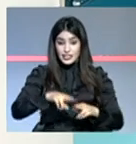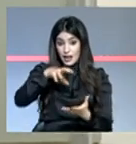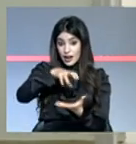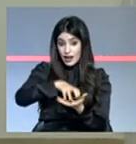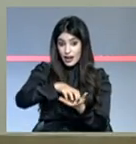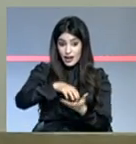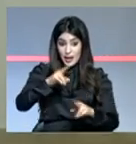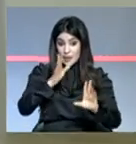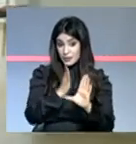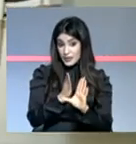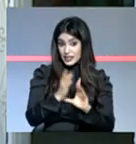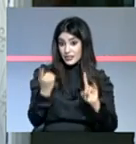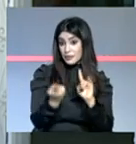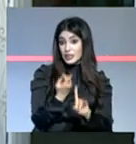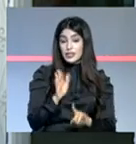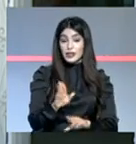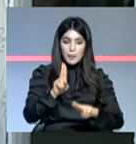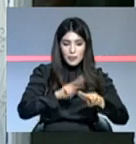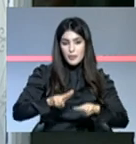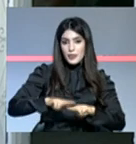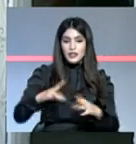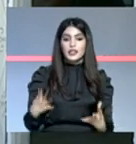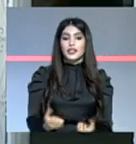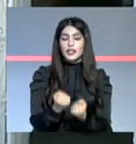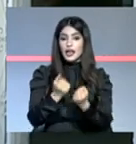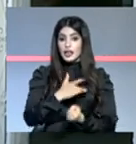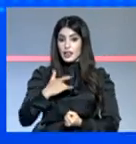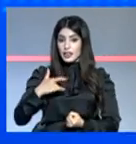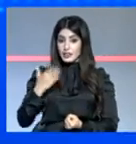تهيئة البنية التحتية من بين أبرز العناصر في النهوض بالمنظومة الصحية.